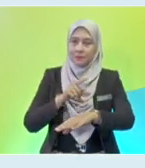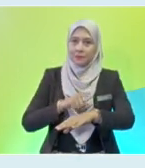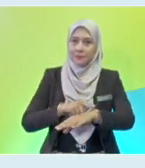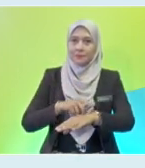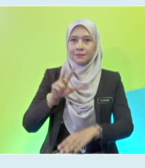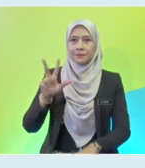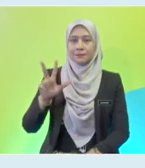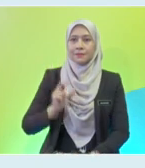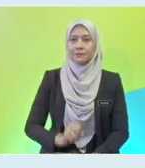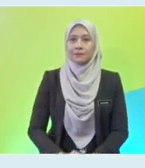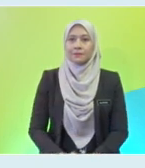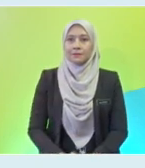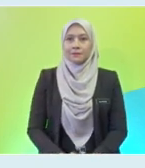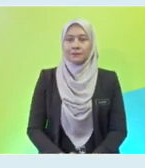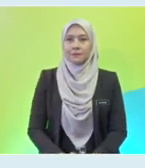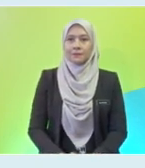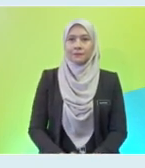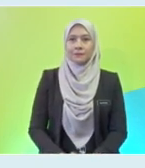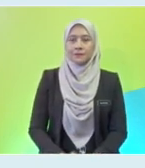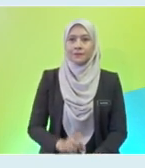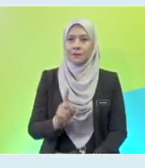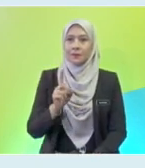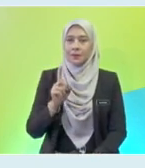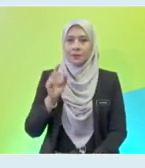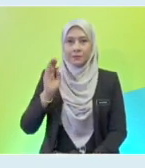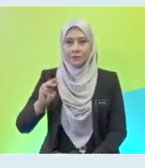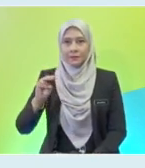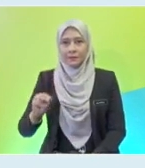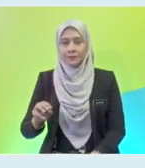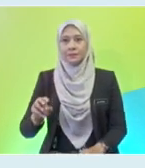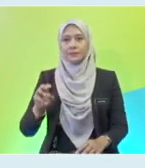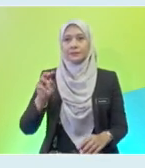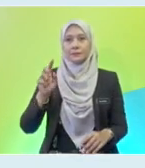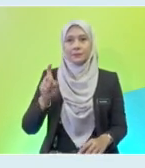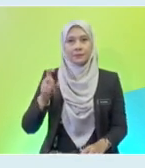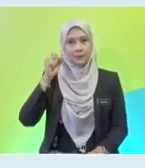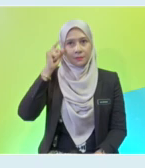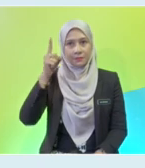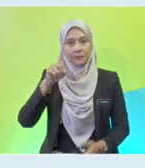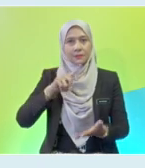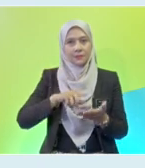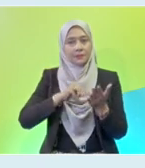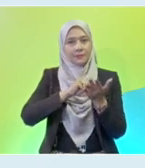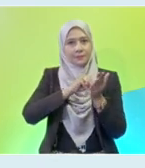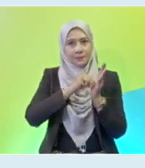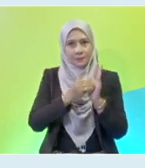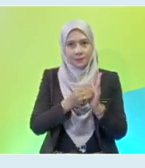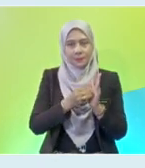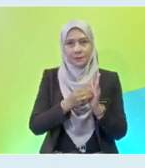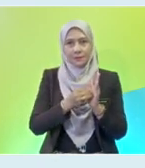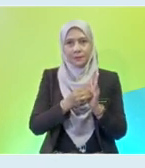beserta susunan elektron jadi murid-murid peluk paham apel yang dimaksudkan ataupun apa yang